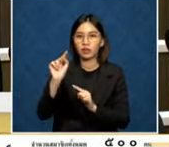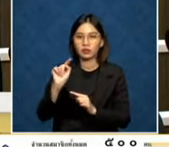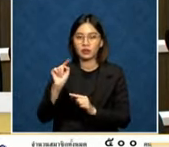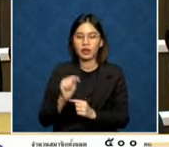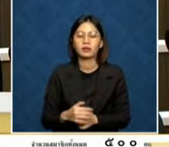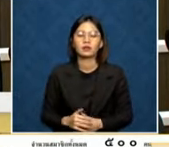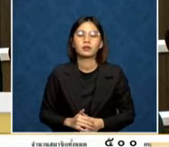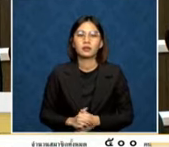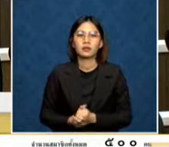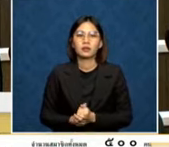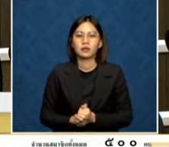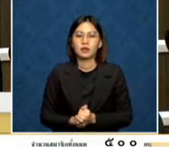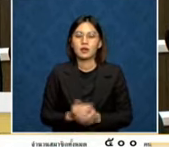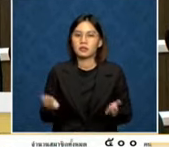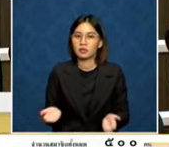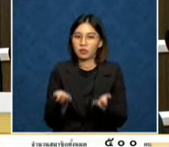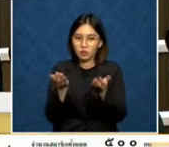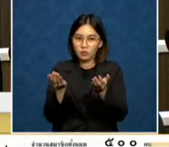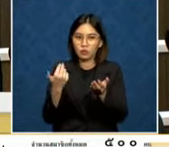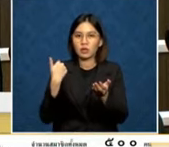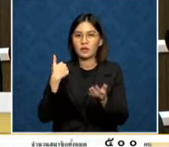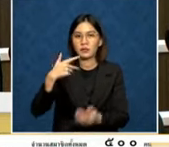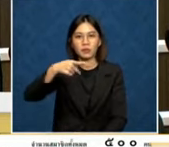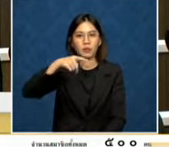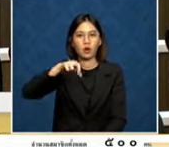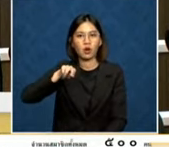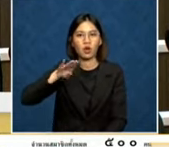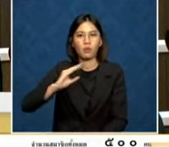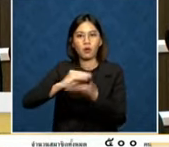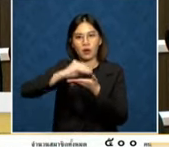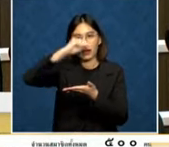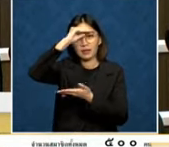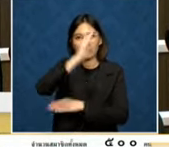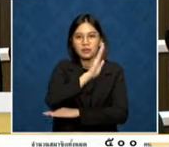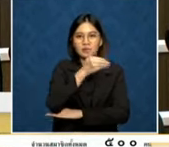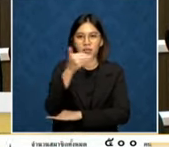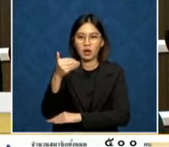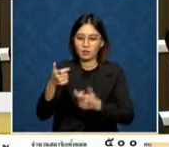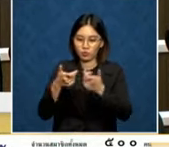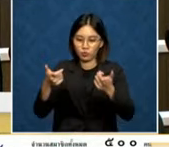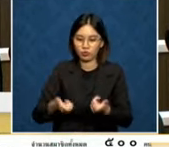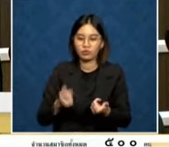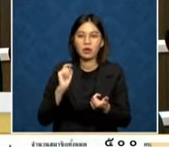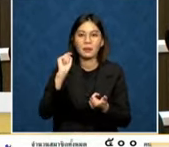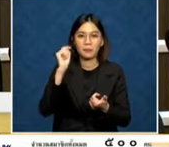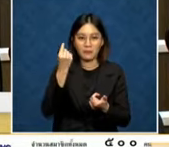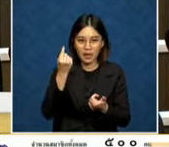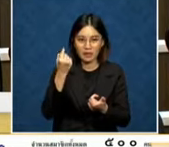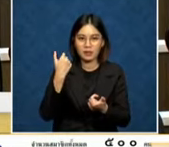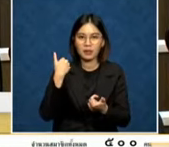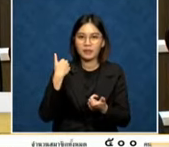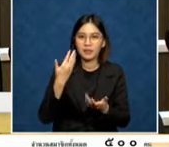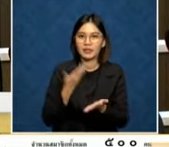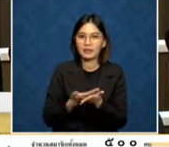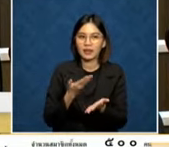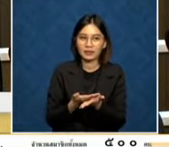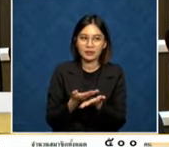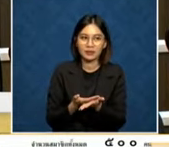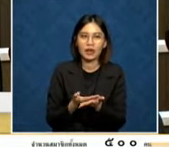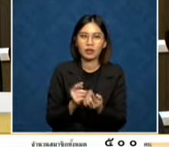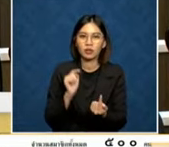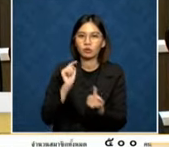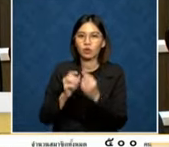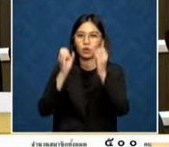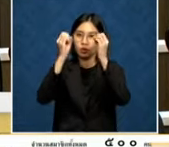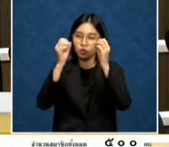เร่งดำเนินการผลักดันให้มีพระราชบัญญัติการศึกษาแห่งชาติฉบับใหม่และมีการกระจายรายได้ให้กับคุณ